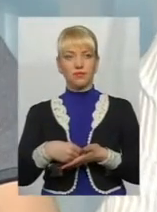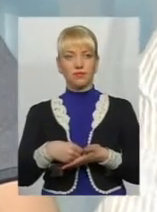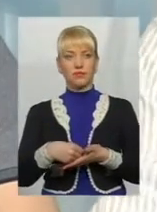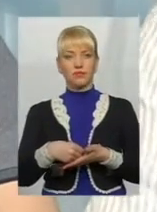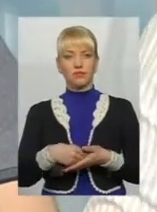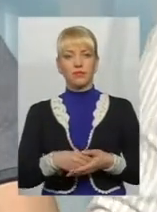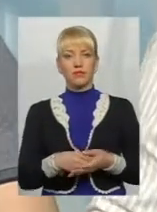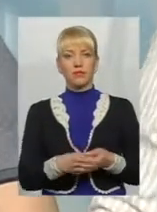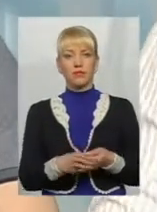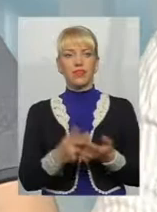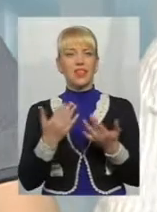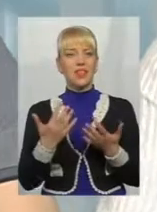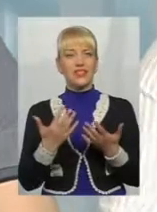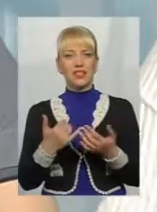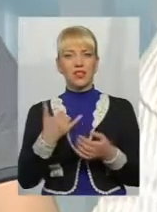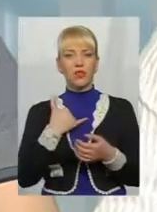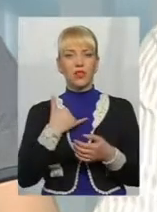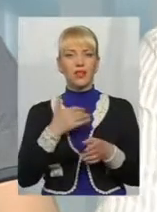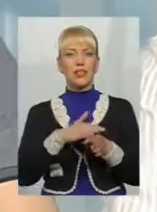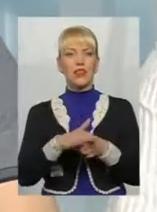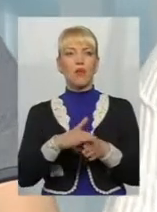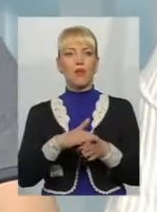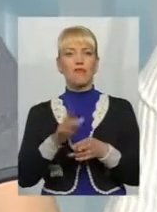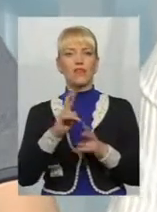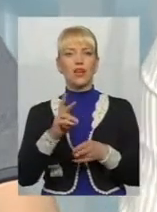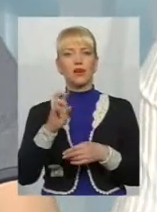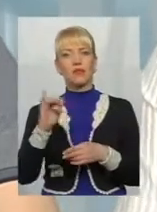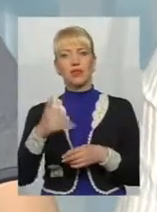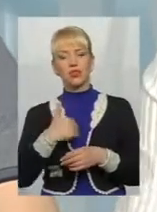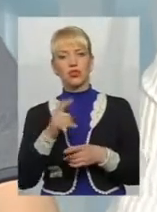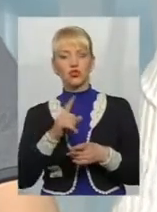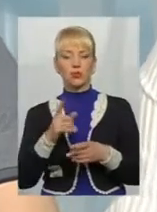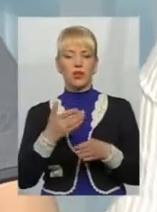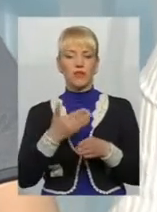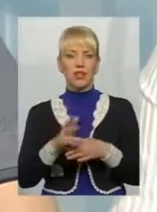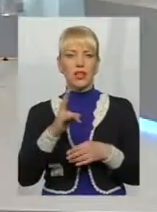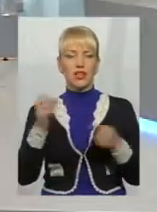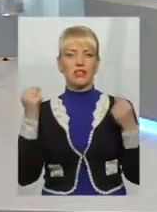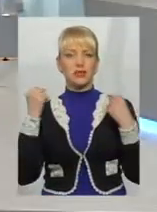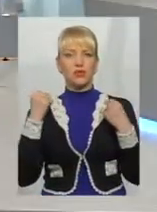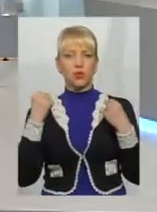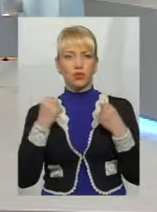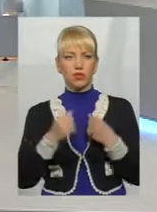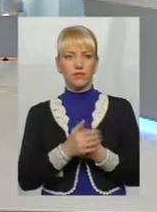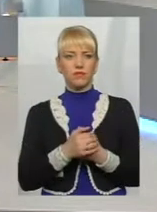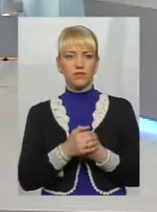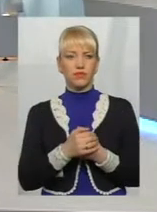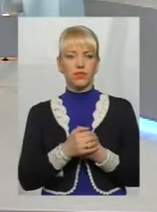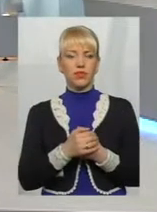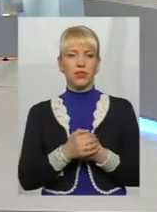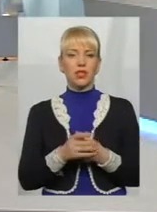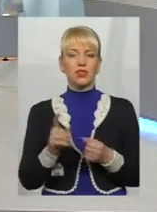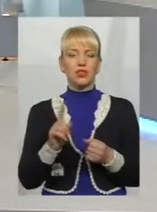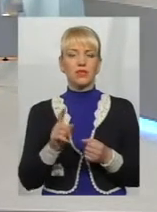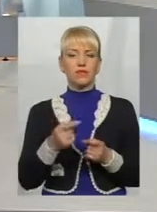бюджет не настільки у нас наповнений, як хотілося б, для того, щоб виділити на спорт певну кількість запрошених